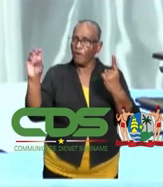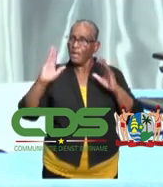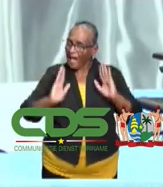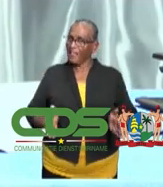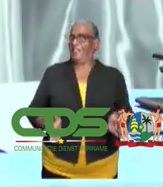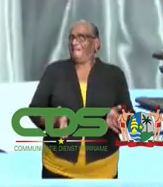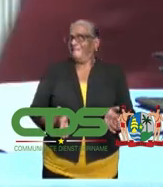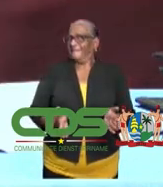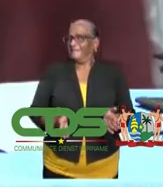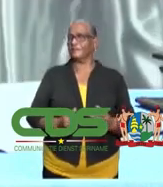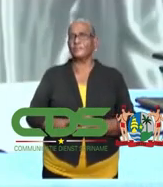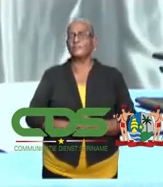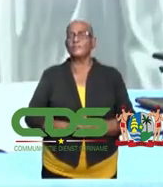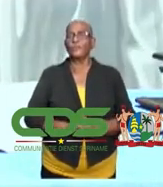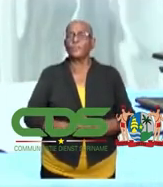Daarnaast